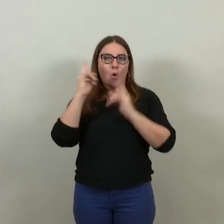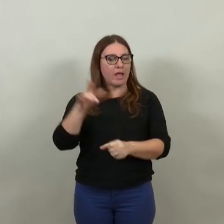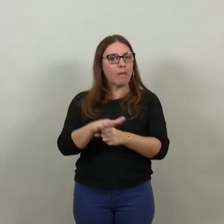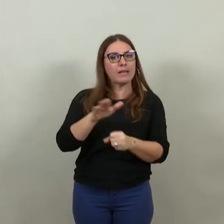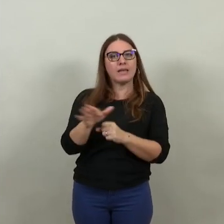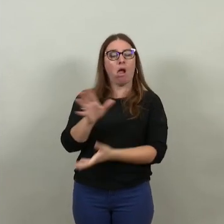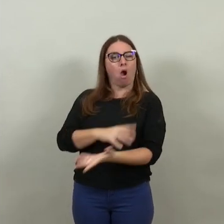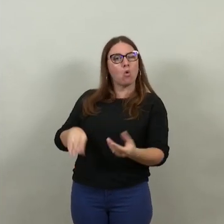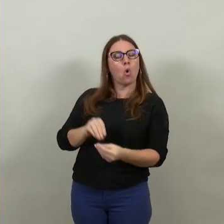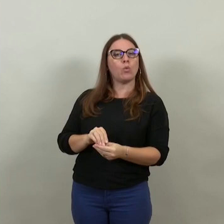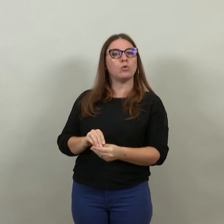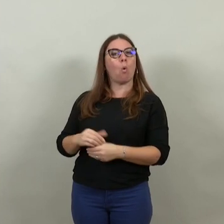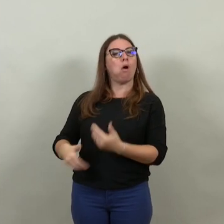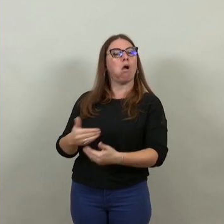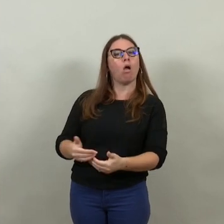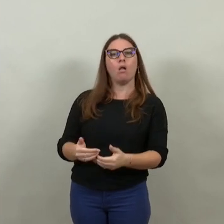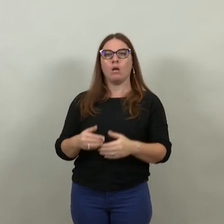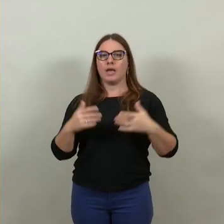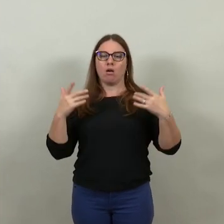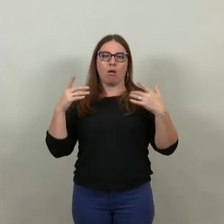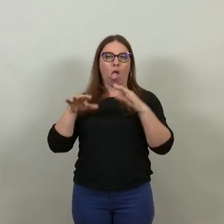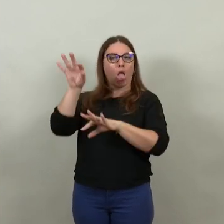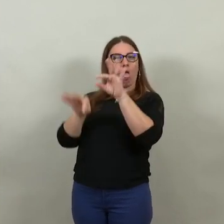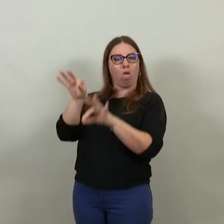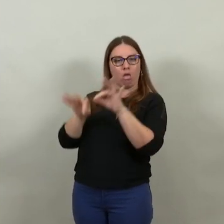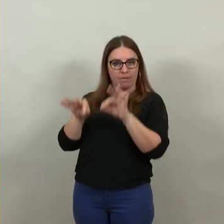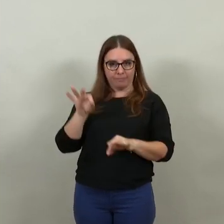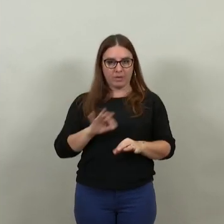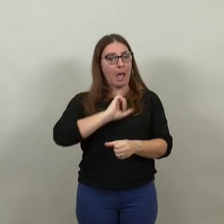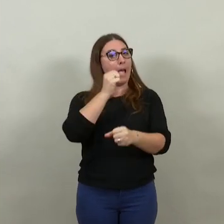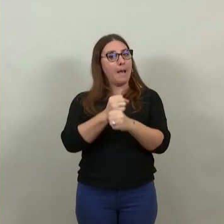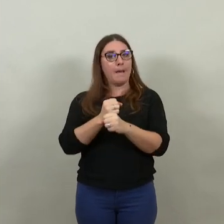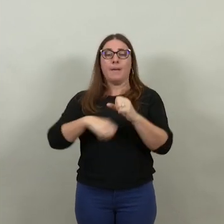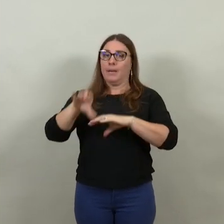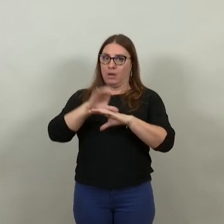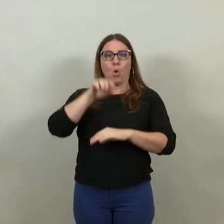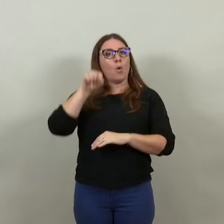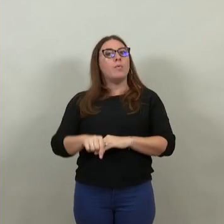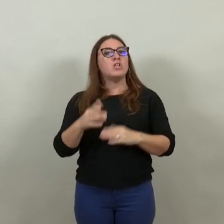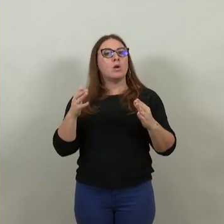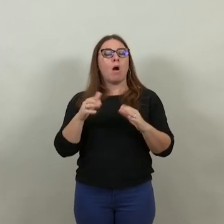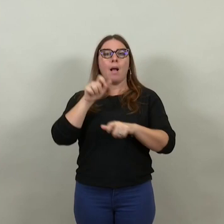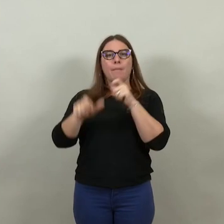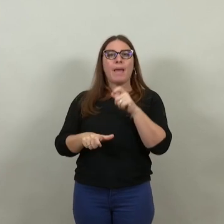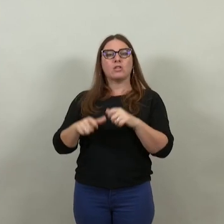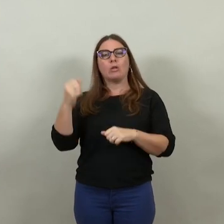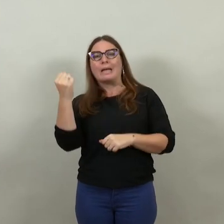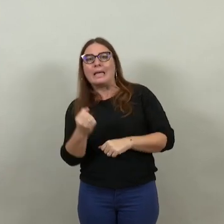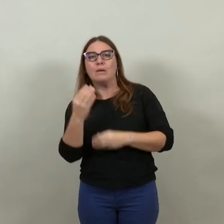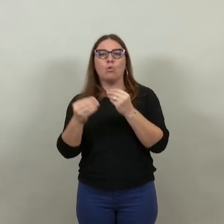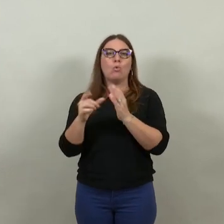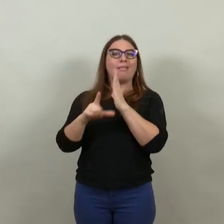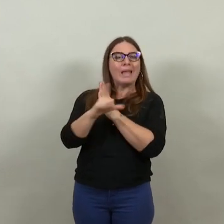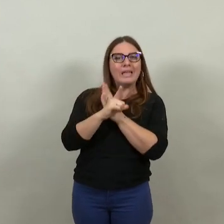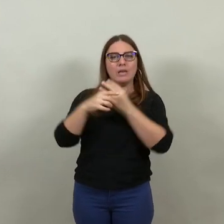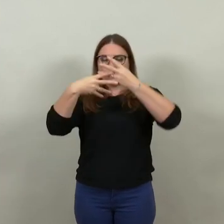corruption active trafic d'influence cette peine complémentaire est obligatoire uniquement pour les personnes coupables d'un crime ou de certains délit